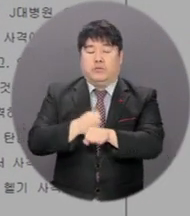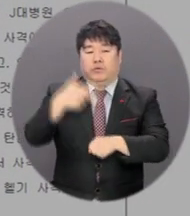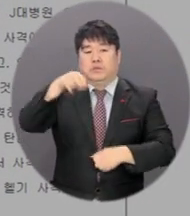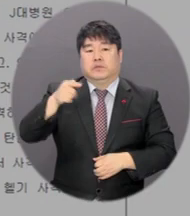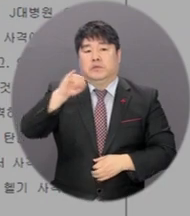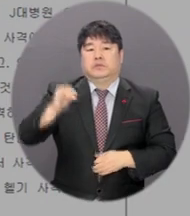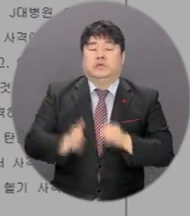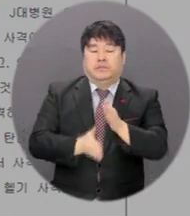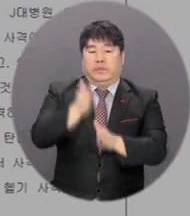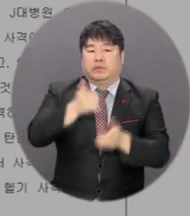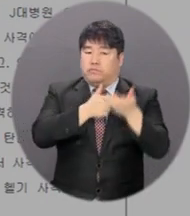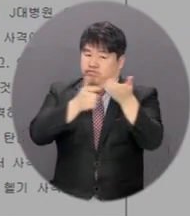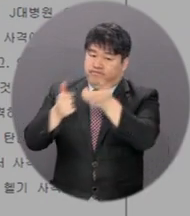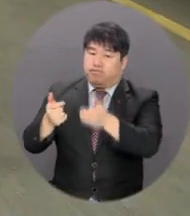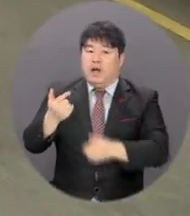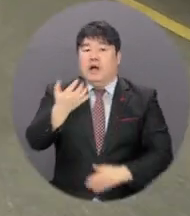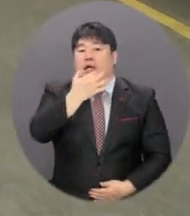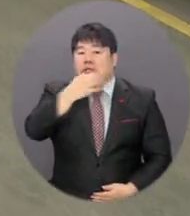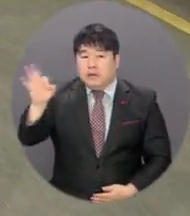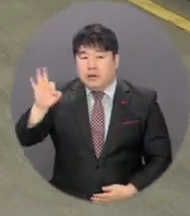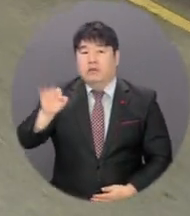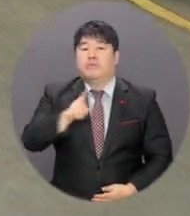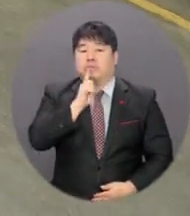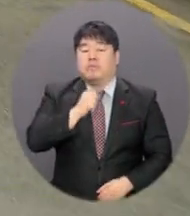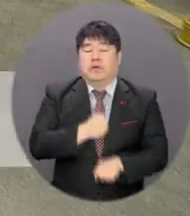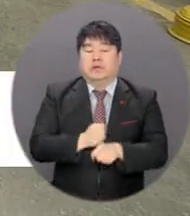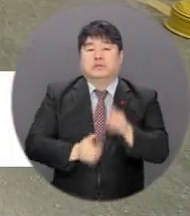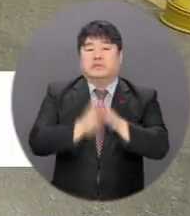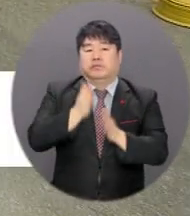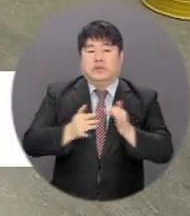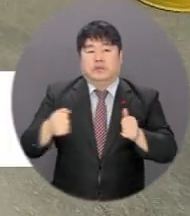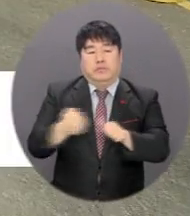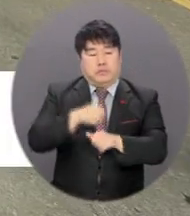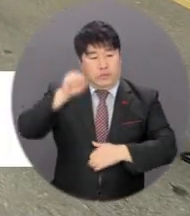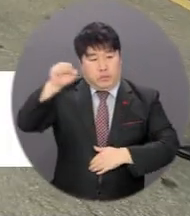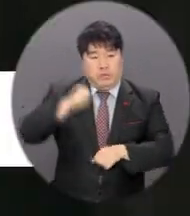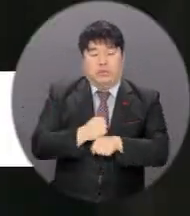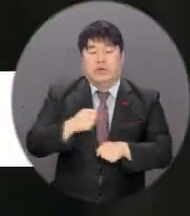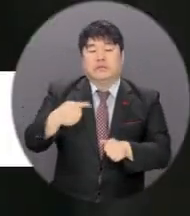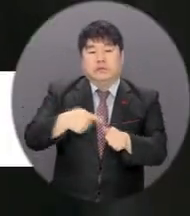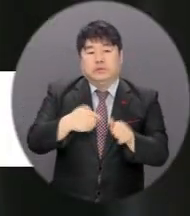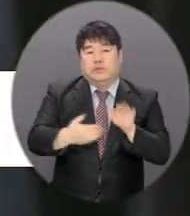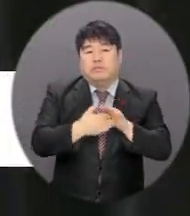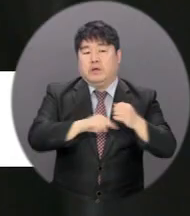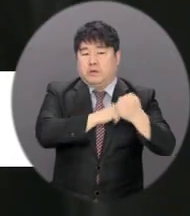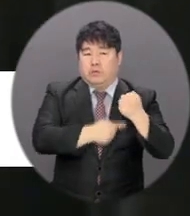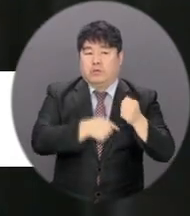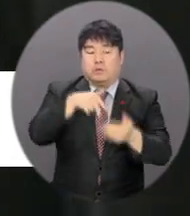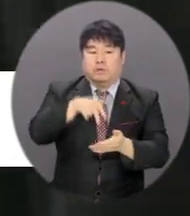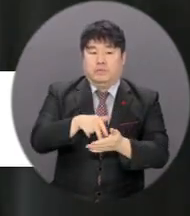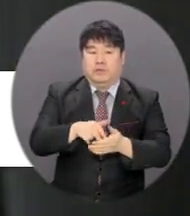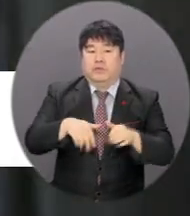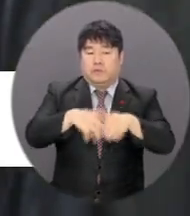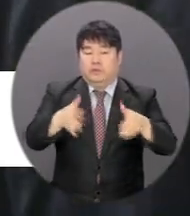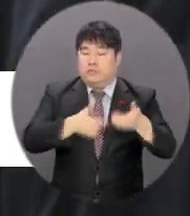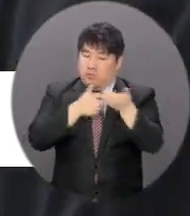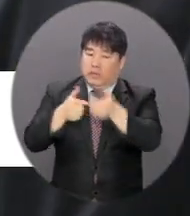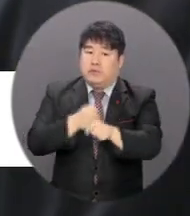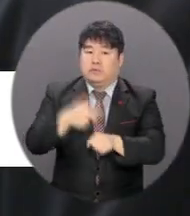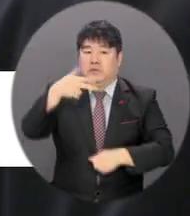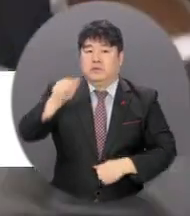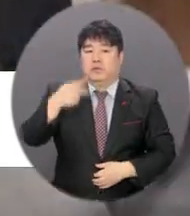사격한 것이 인정된다고 밝혔습니다. 시민들의 폭동 때문에 자위권 차원에서 집단 발포를 했다는 전두환 신군부의